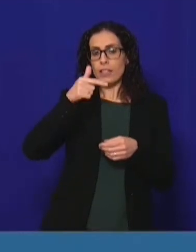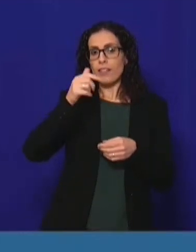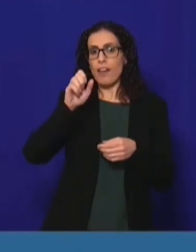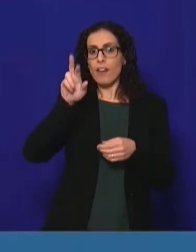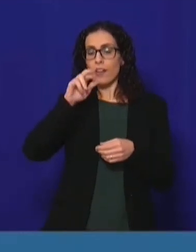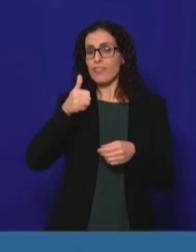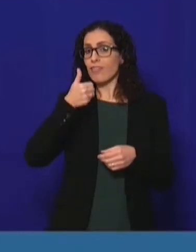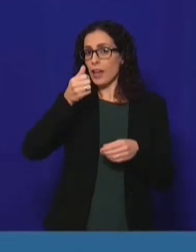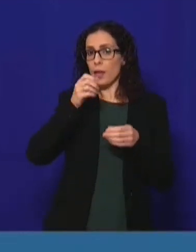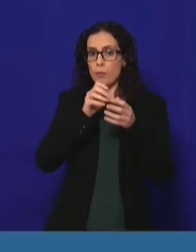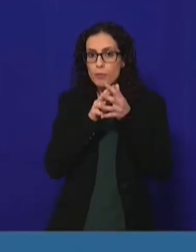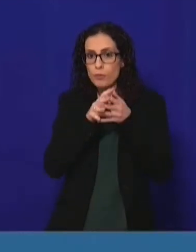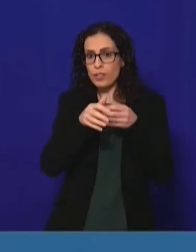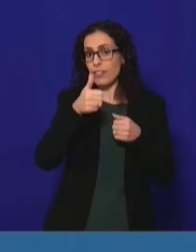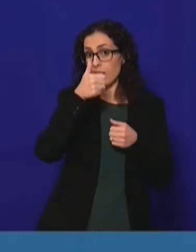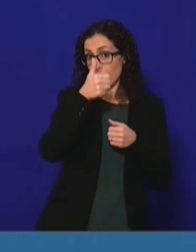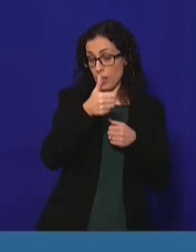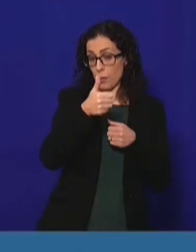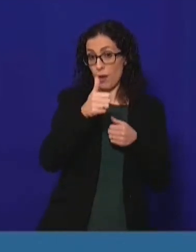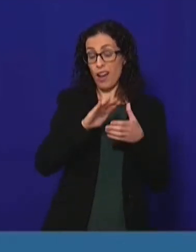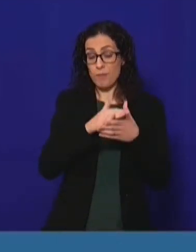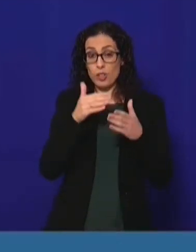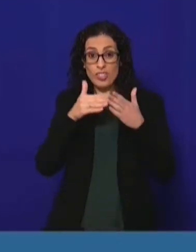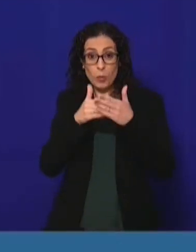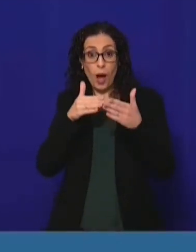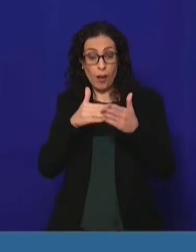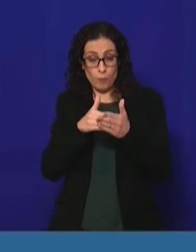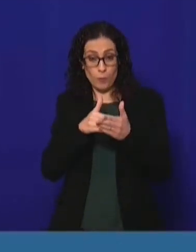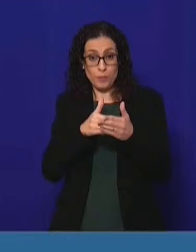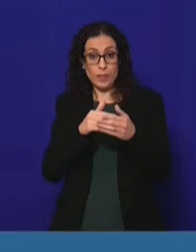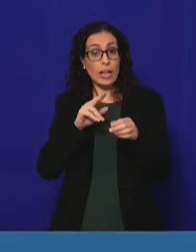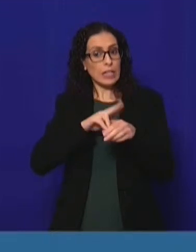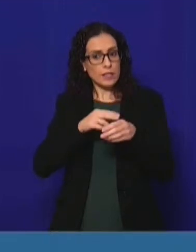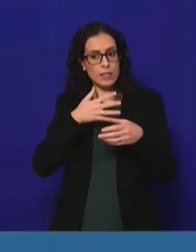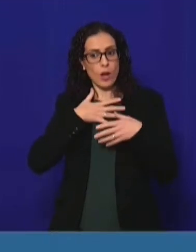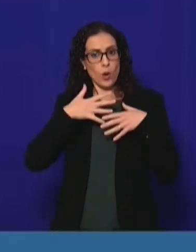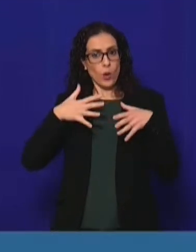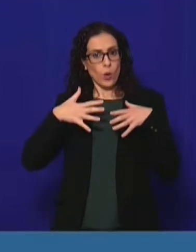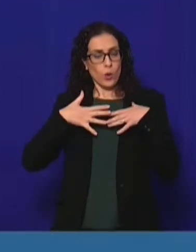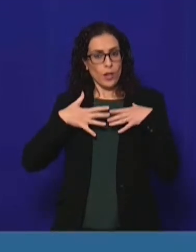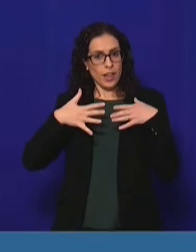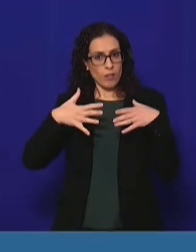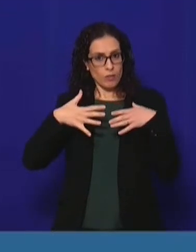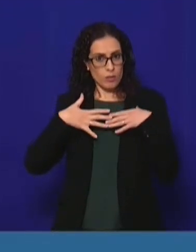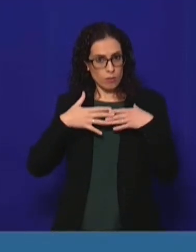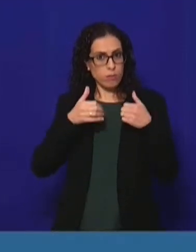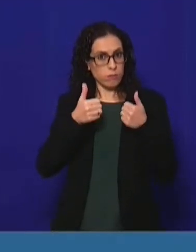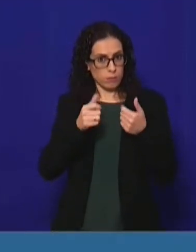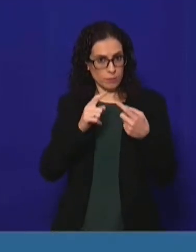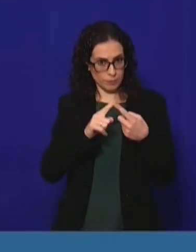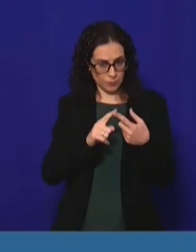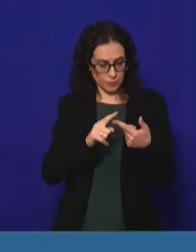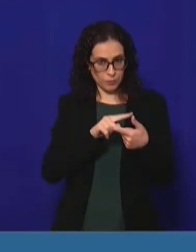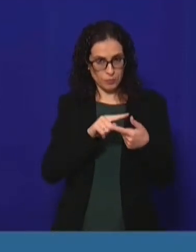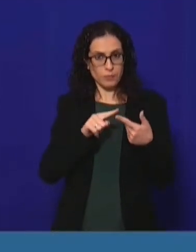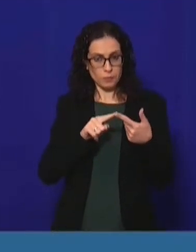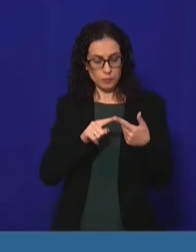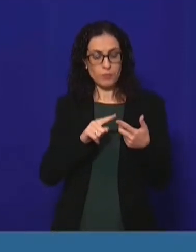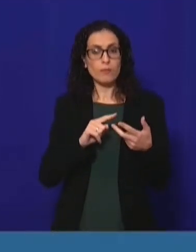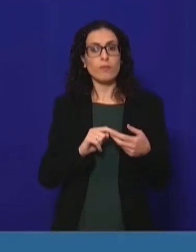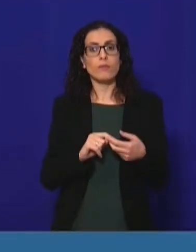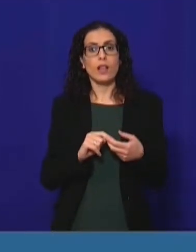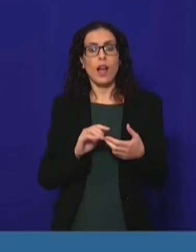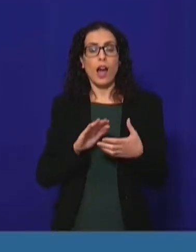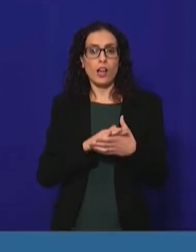twaddab dawn id-droplets fuq ħadd ieħor. Li inti tkun tista' tieħu nifs għaliex minna għaliex inti bekk tkun tista' tkun